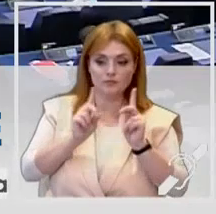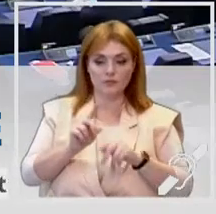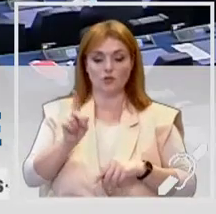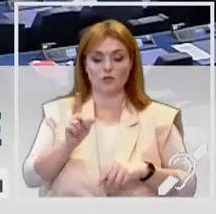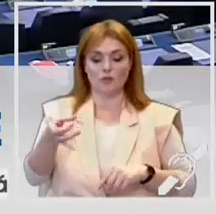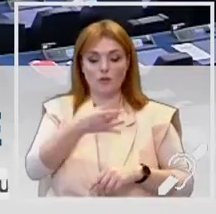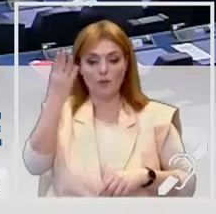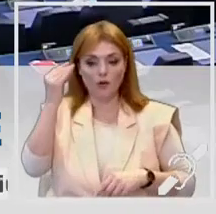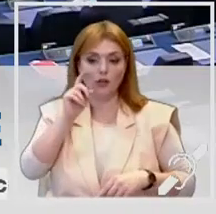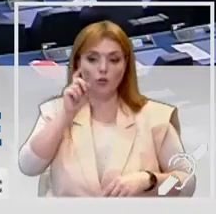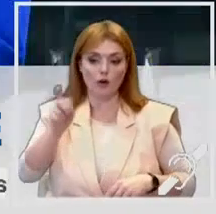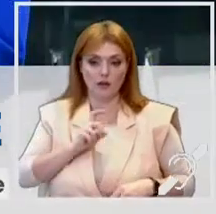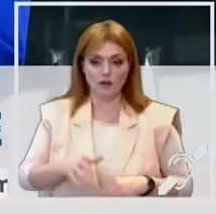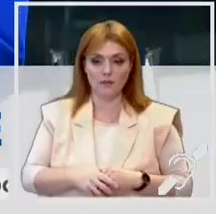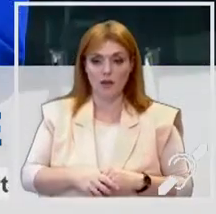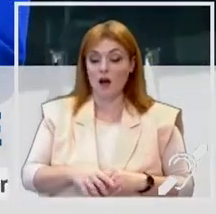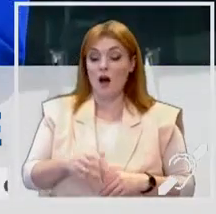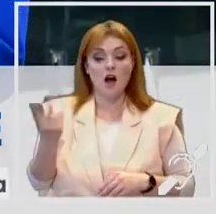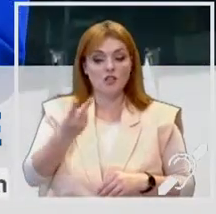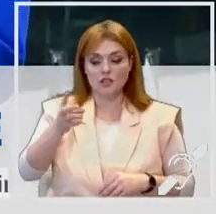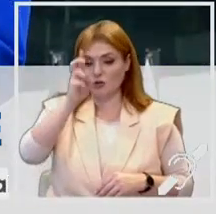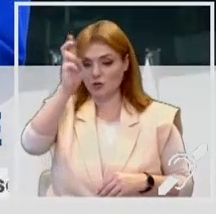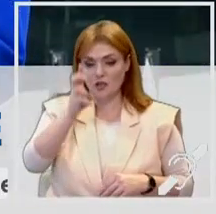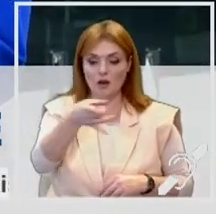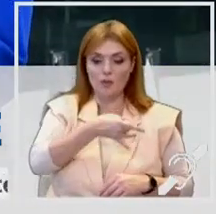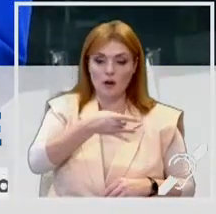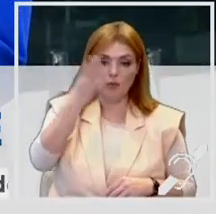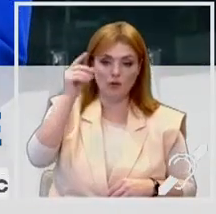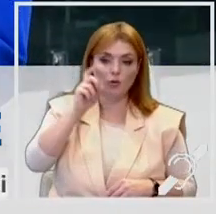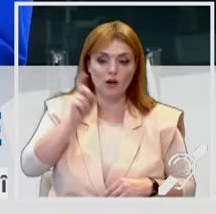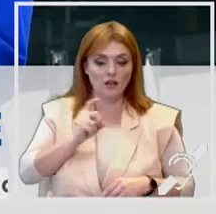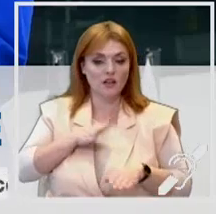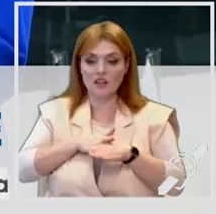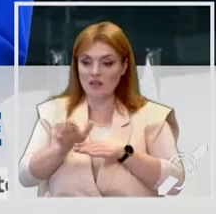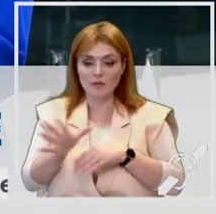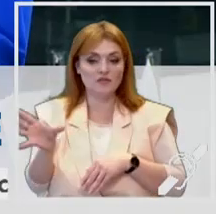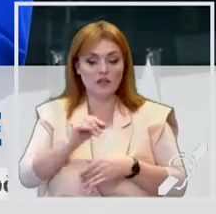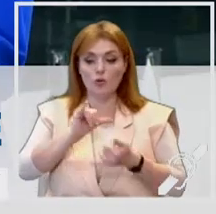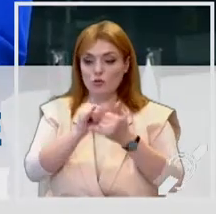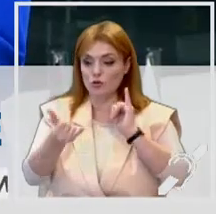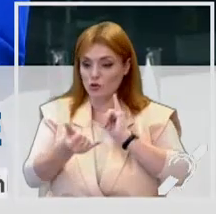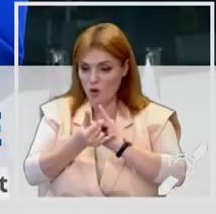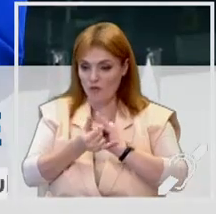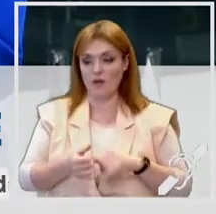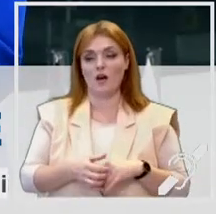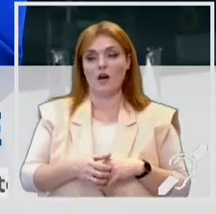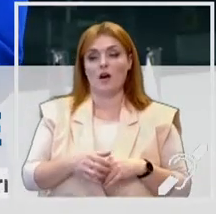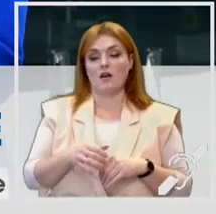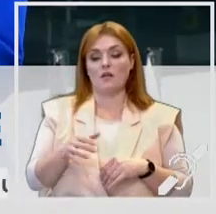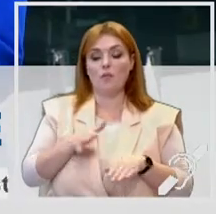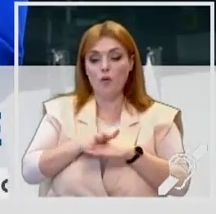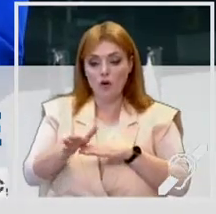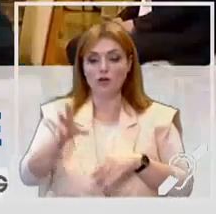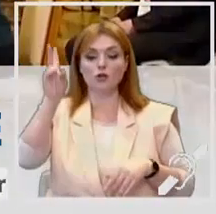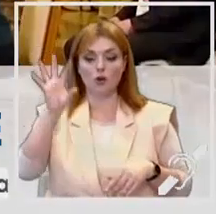dacă Ucraina și Republica Moldova nu au realizat toate reformele necesare. Președintele Comisiei Europene a explicat că nevoie de decizia politică a